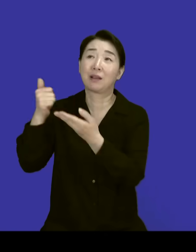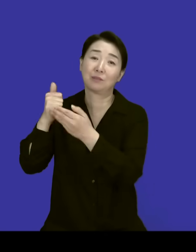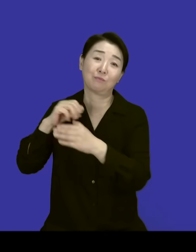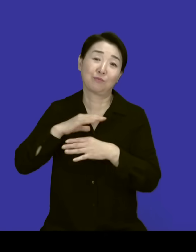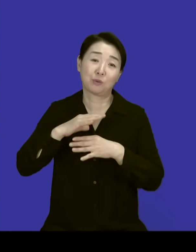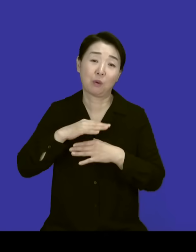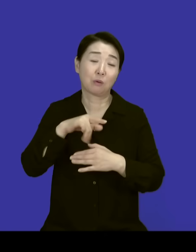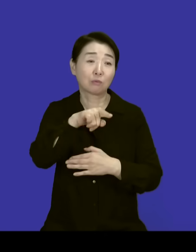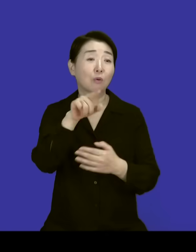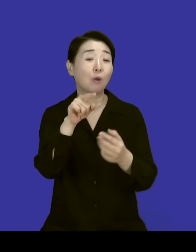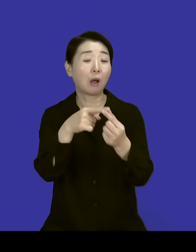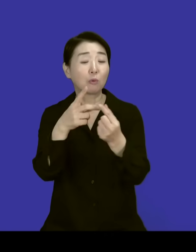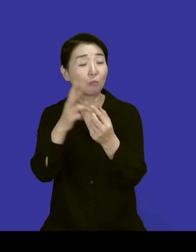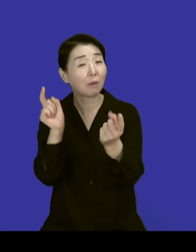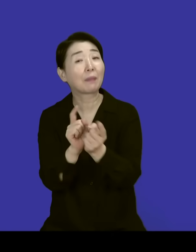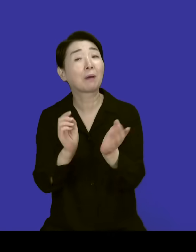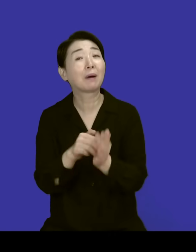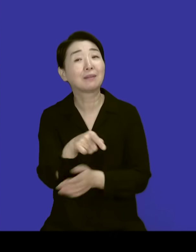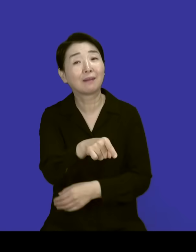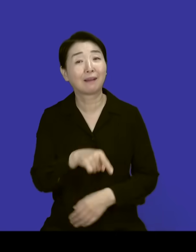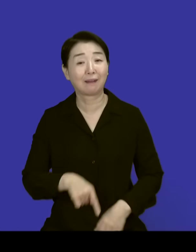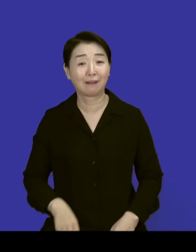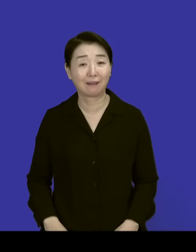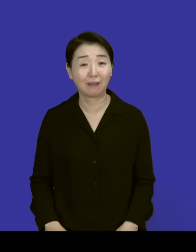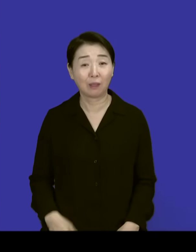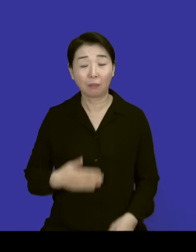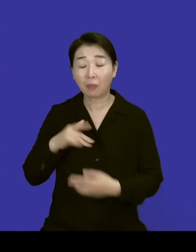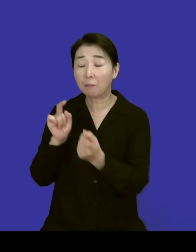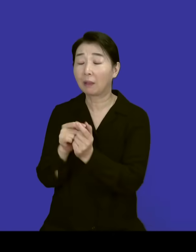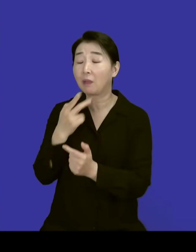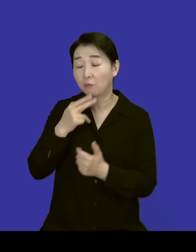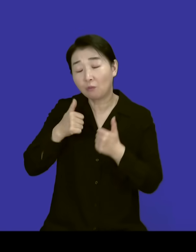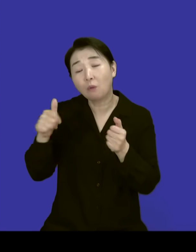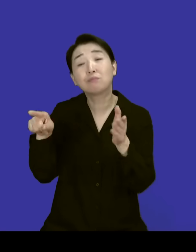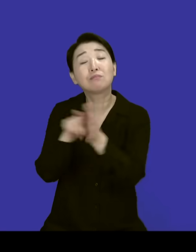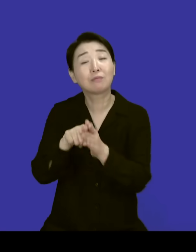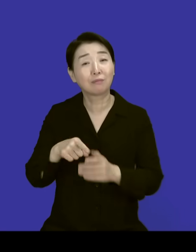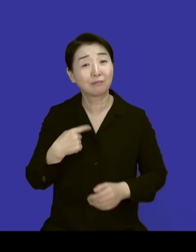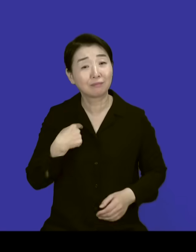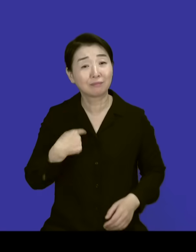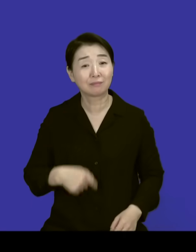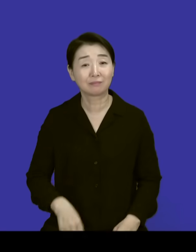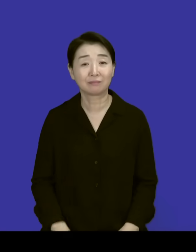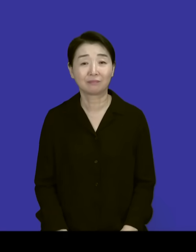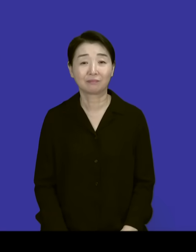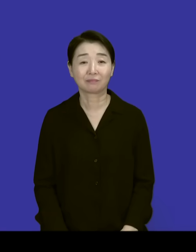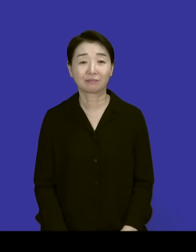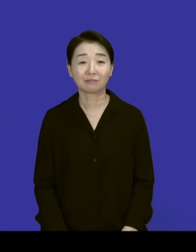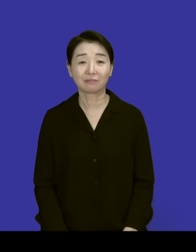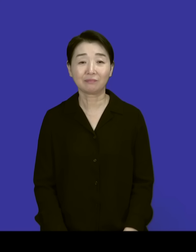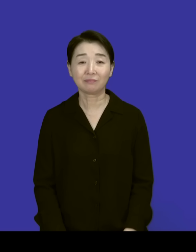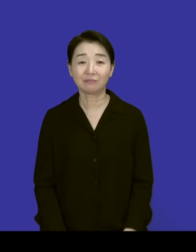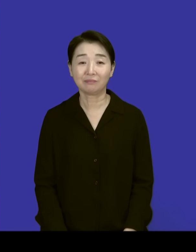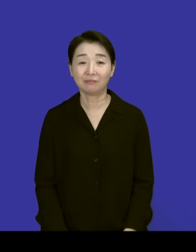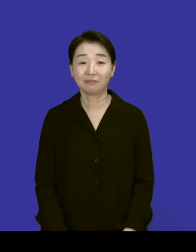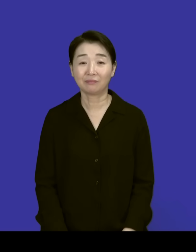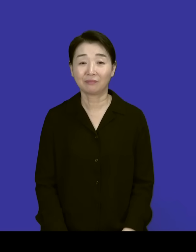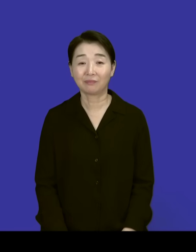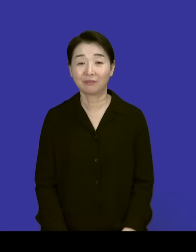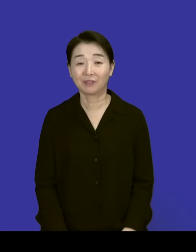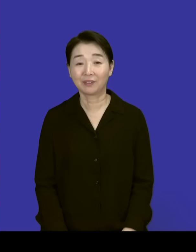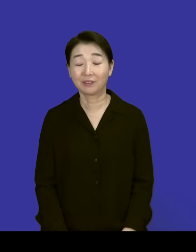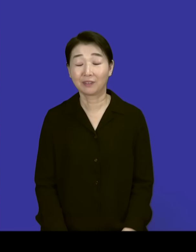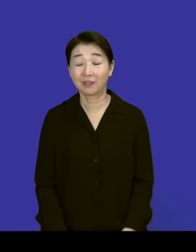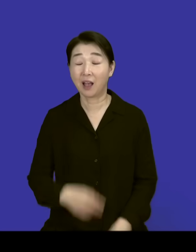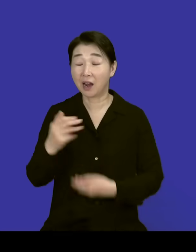그래도 이렇게 만나 주셨잖아요, 두 번이나 찾아와 주셨잖아요. 그러니까요. 우리 안 찾아왔는데도 우리 열심히 있잖아요. 왜 이렇게 그러니까 오시질 되게 않아. 무서운 분이지. 어디 연락되면 좀 연락 좀